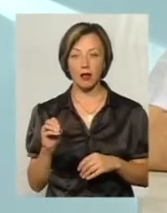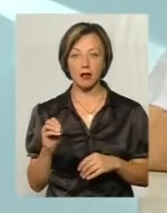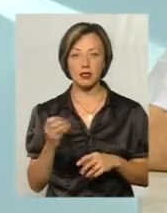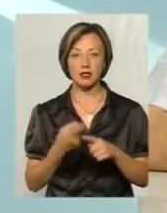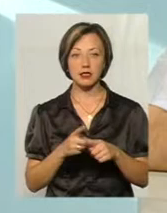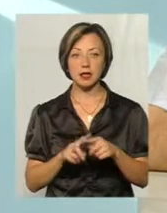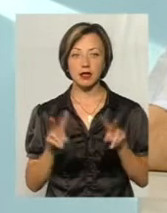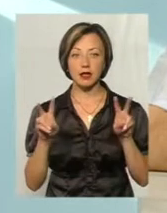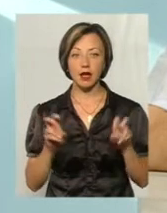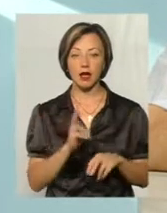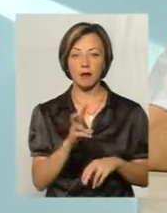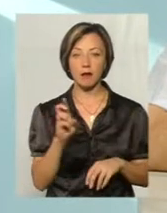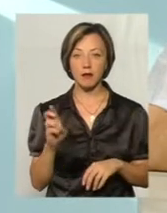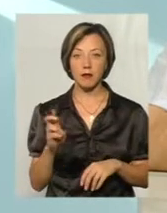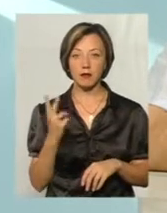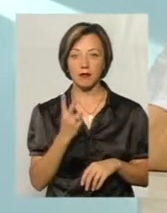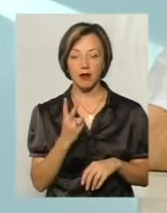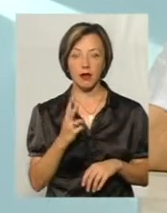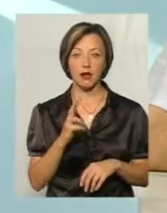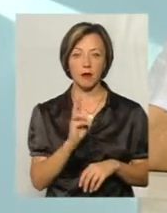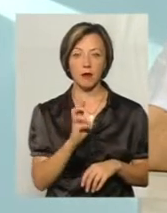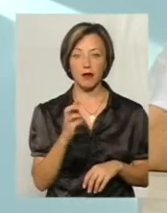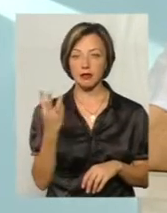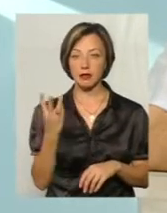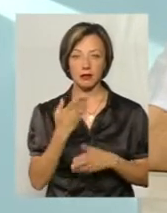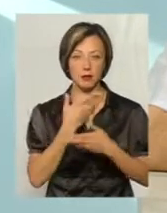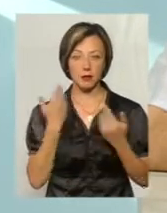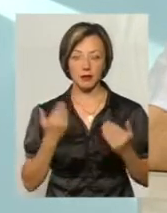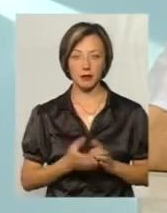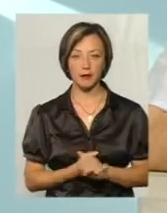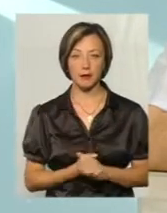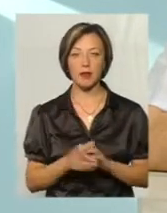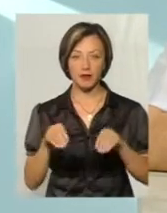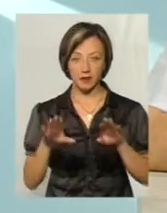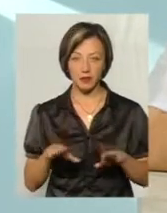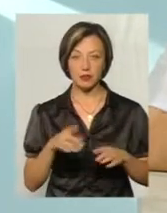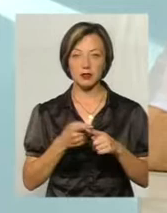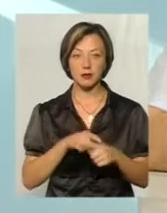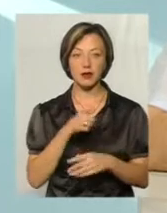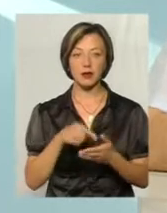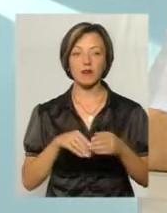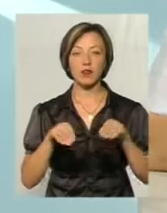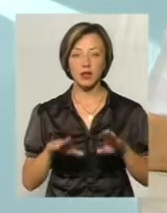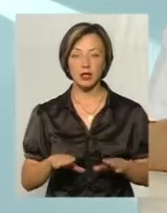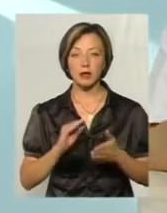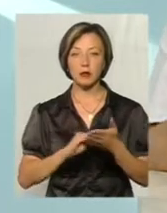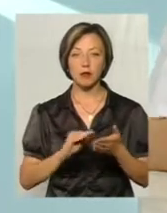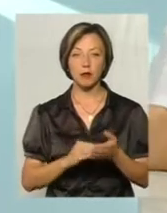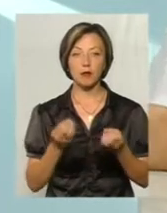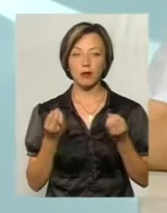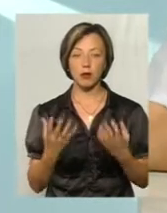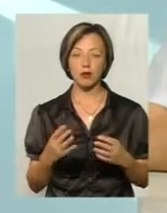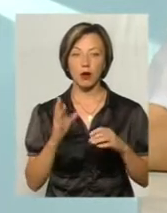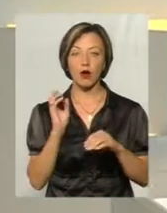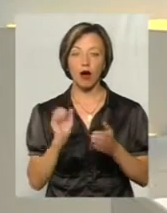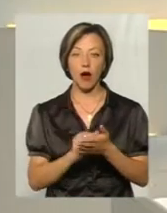цієї назви КБ-2, В і КБ-3 немає. Ви вирішили це питання? Ну, ми вирішили. Ми написали просто акти виконаних